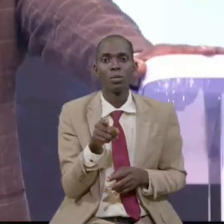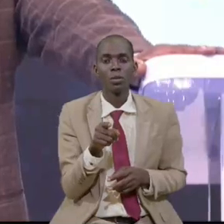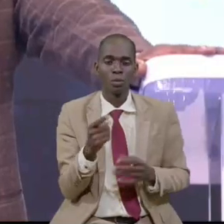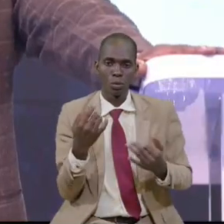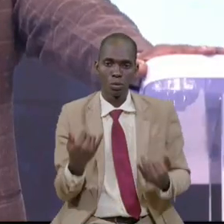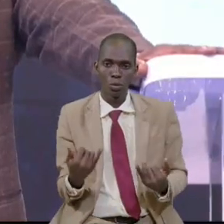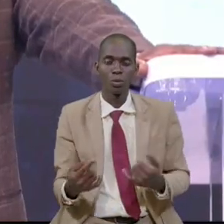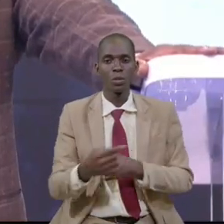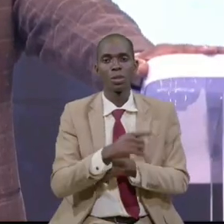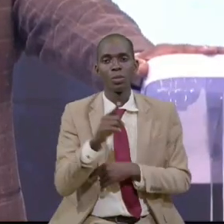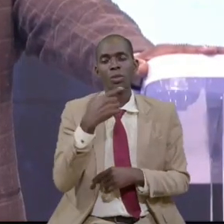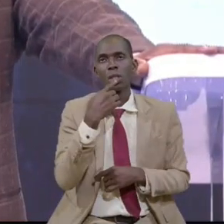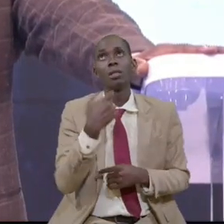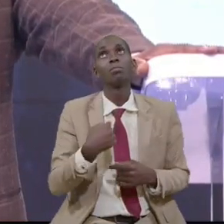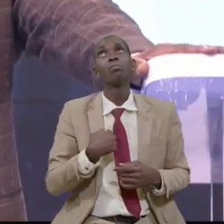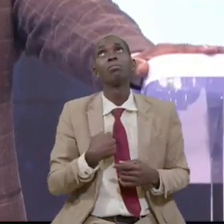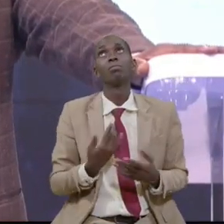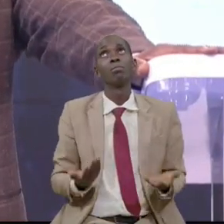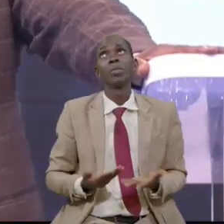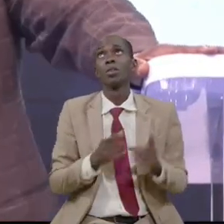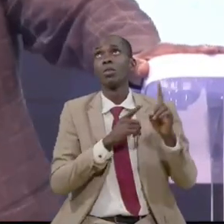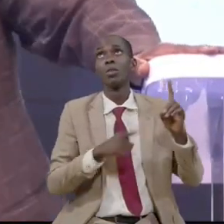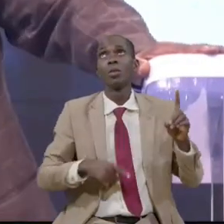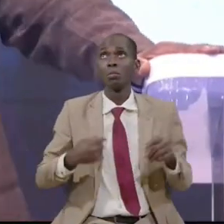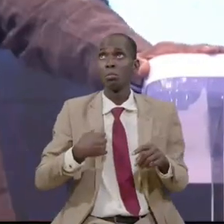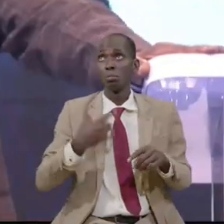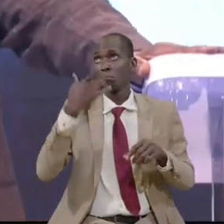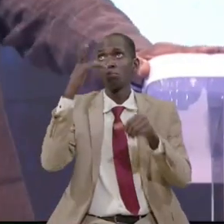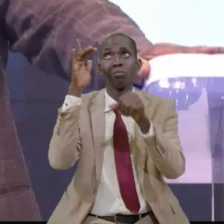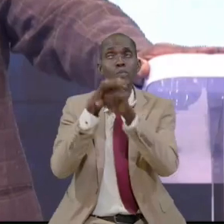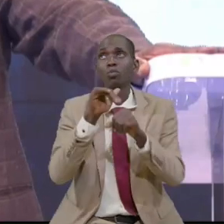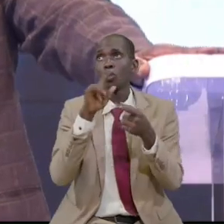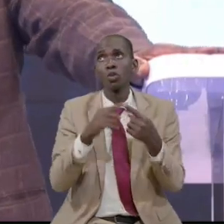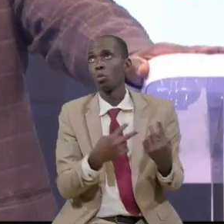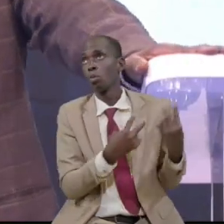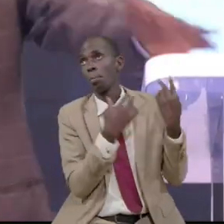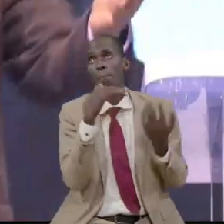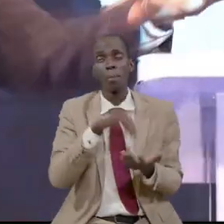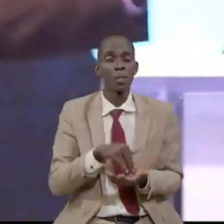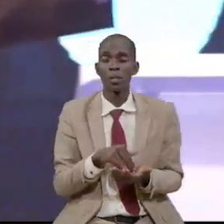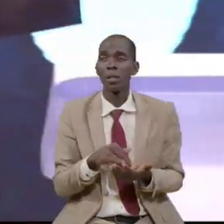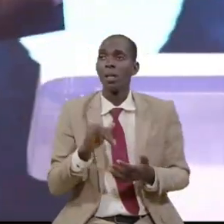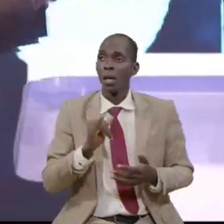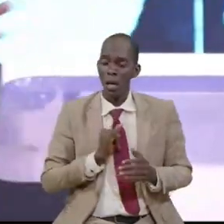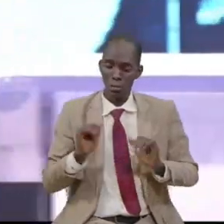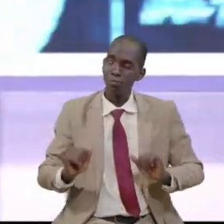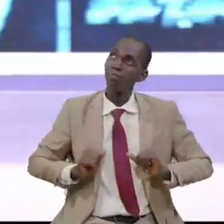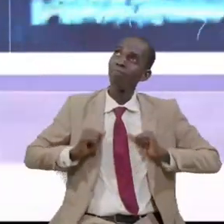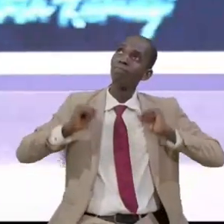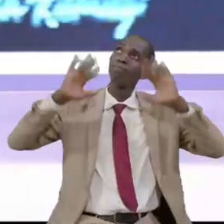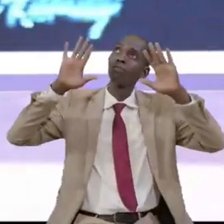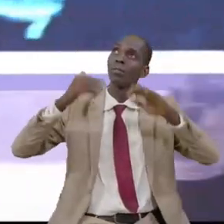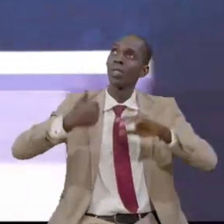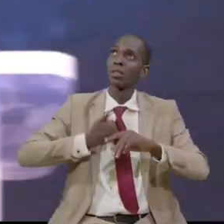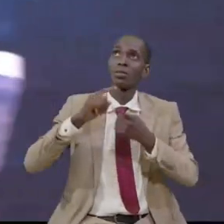de la conversion, il vous dit que Seigneur, je suis ici, je me donne à toi, je crois